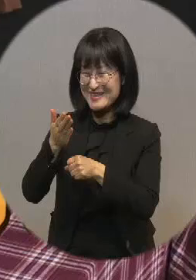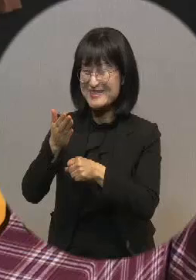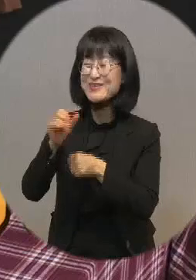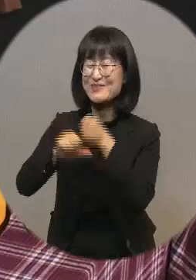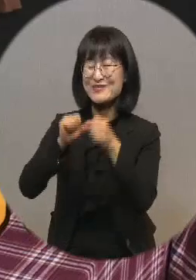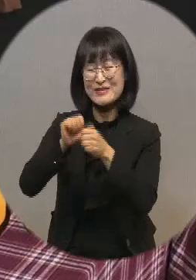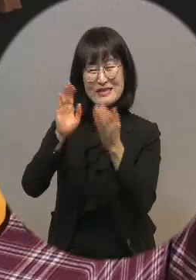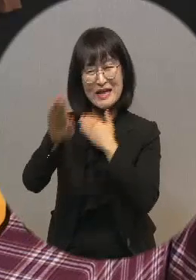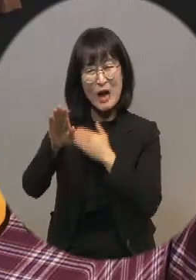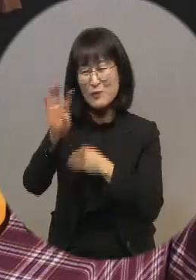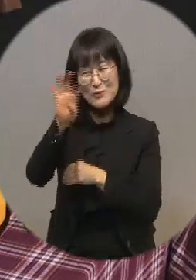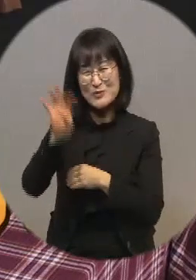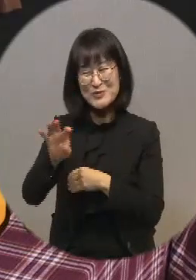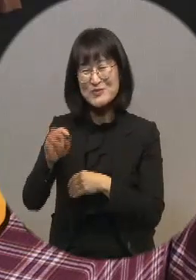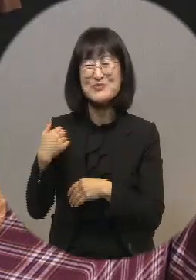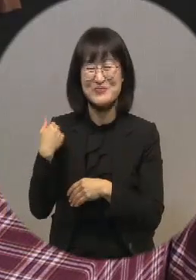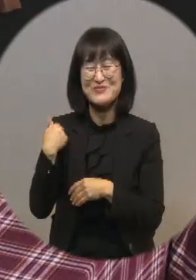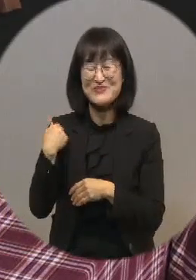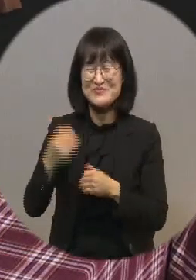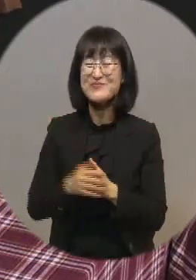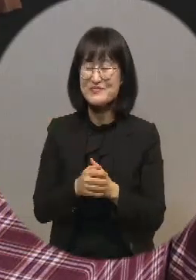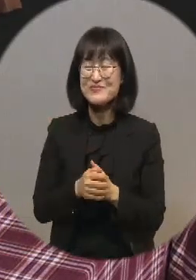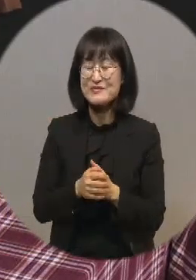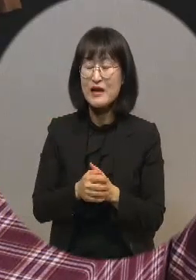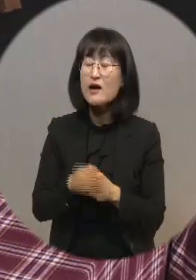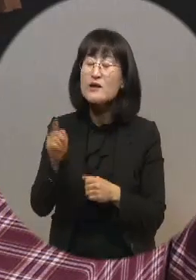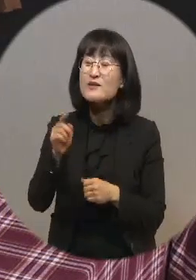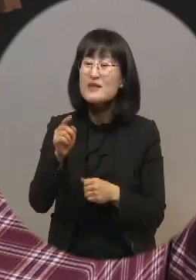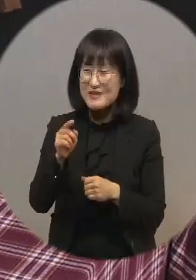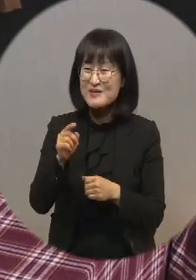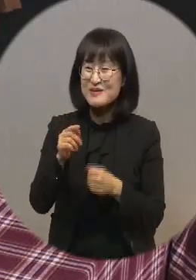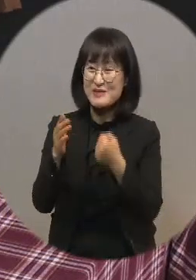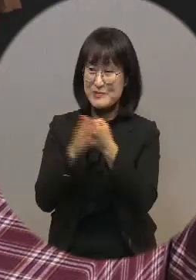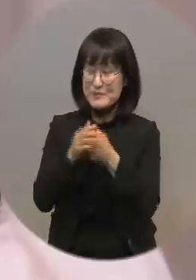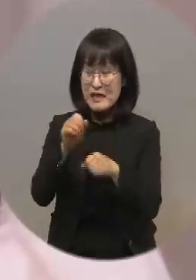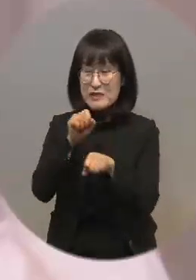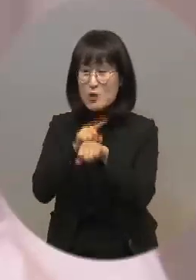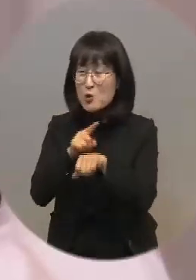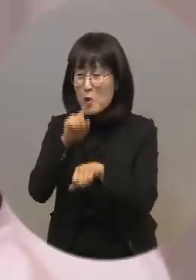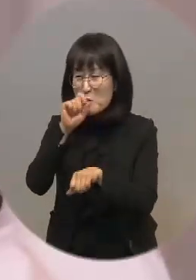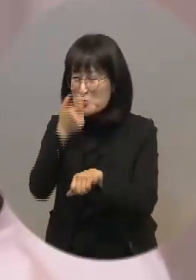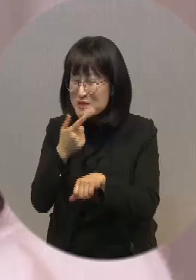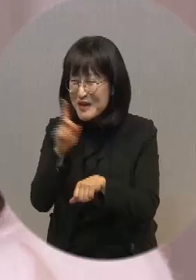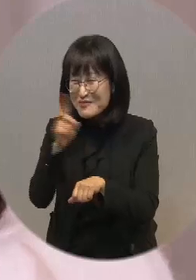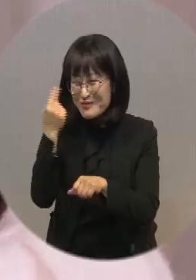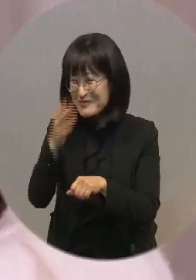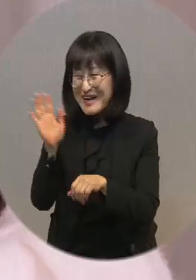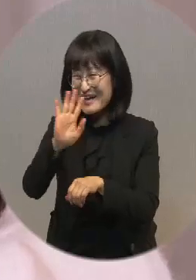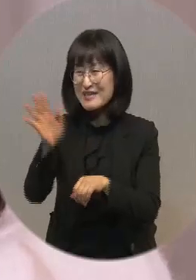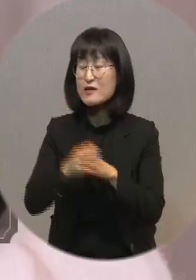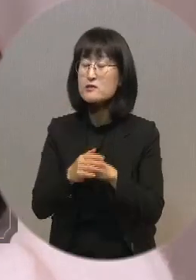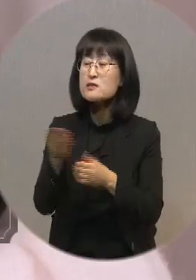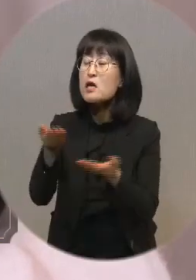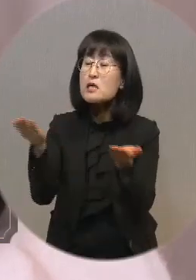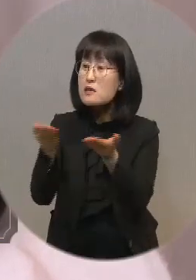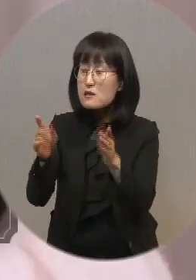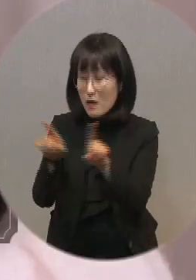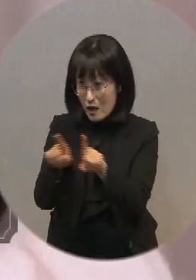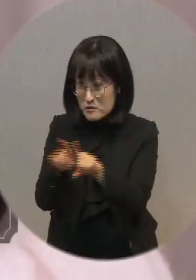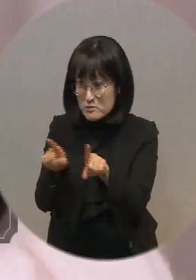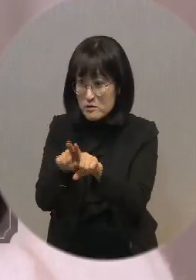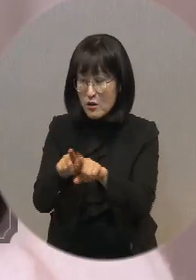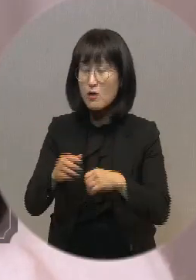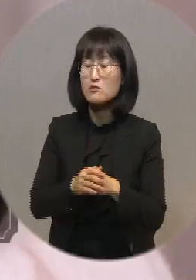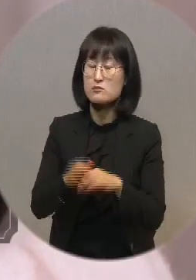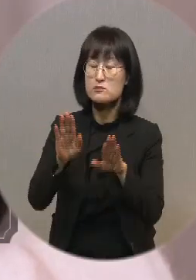다 이렇게 다 넘어가는 그런 것 같아서 제가 단점은 묻지 않도록 하겠습니다. 지금 이 두 부부가 같은 일을 하시는 거예요. 웹툰 작가로 하루